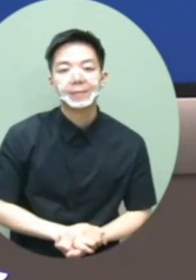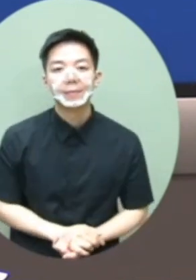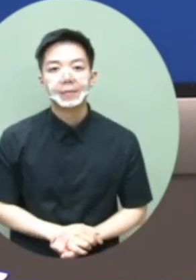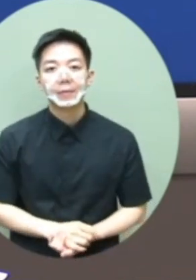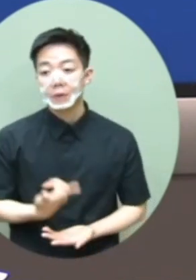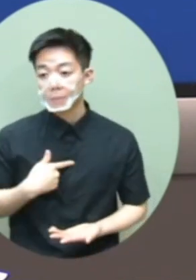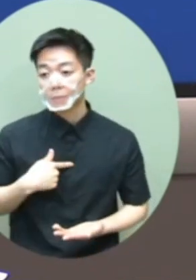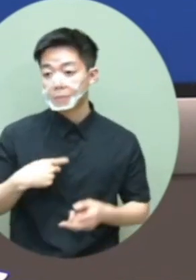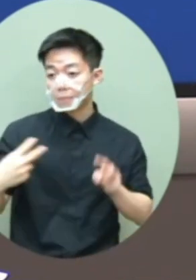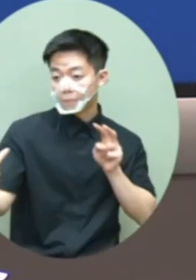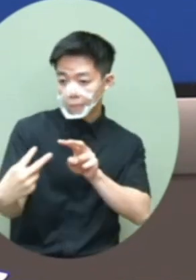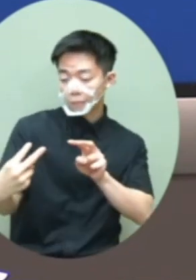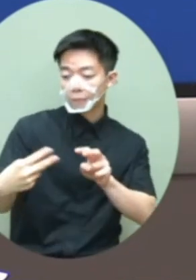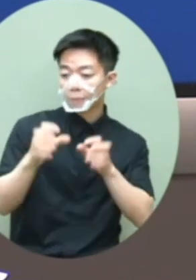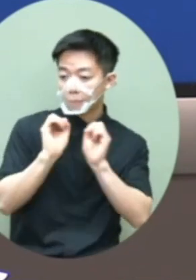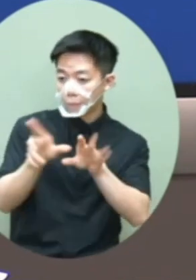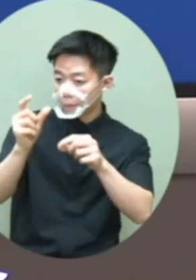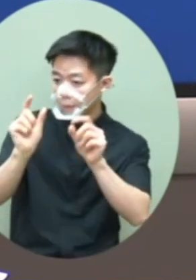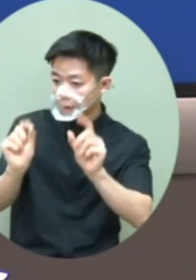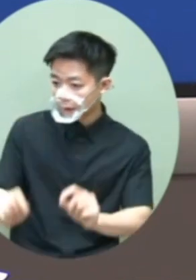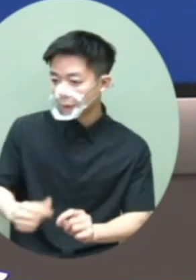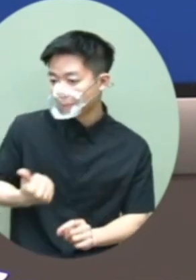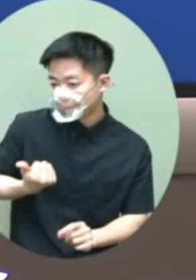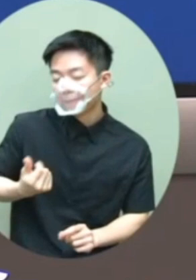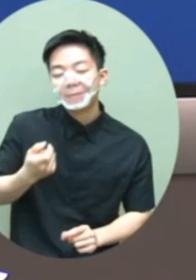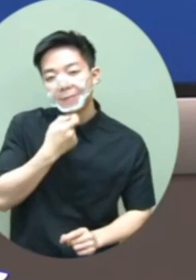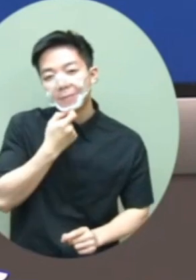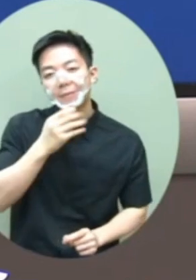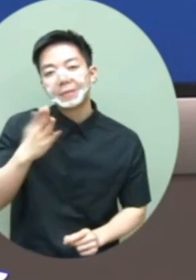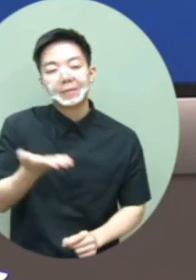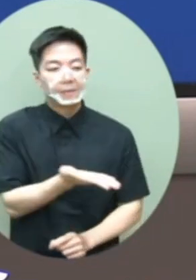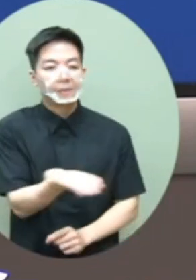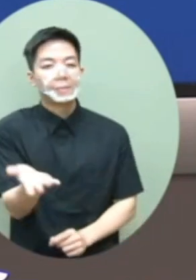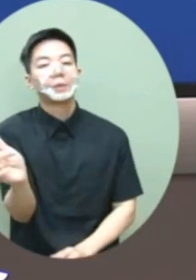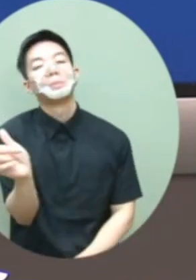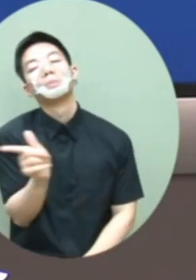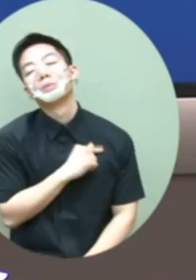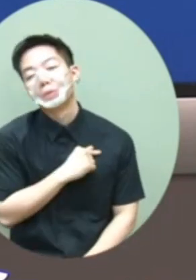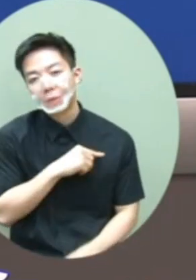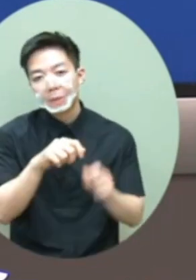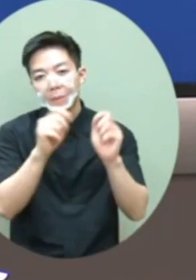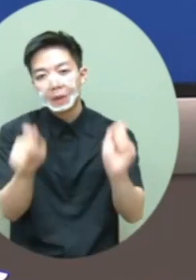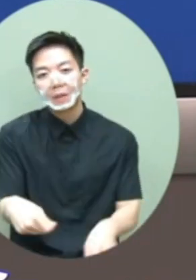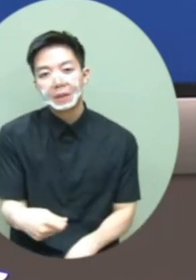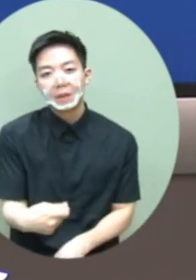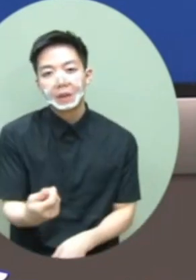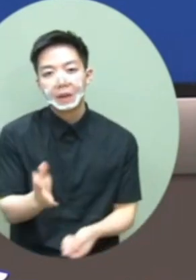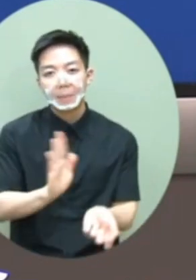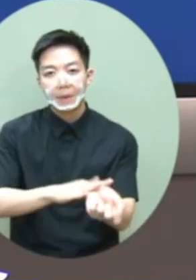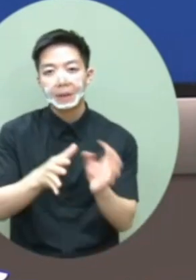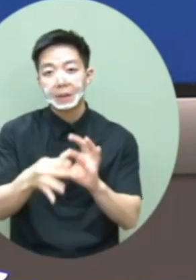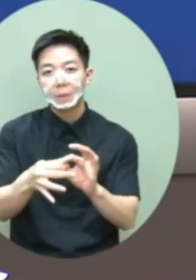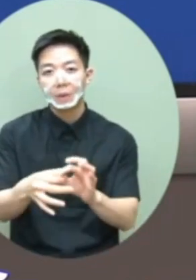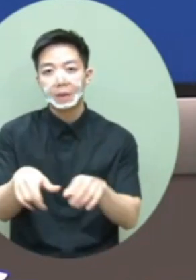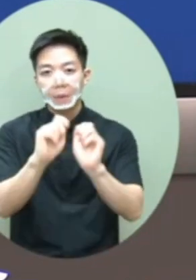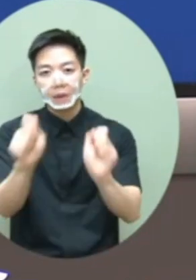各方面嘅問題，但係恐怕大家都好悶啦，亦都唔係好多嘢問。關於抗疫，咁所以